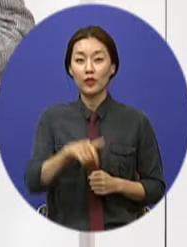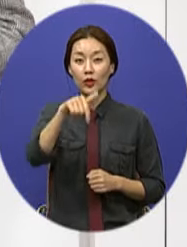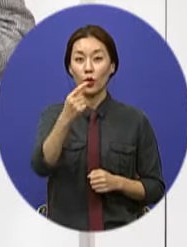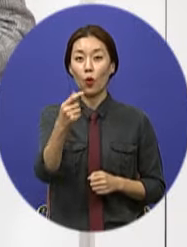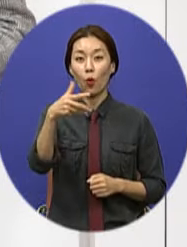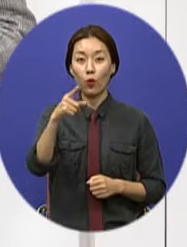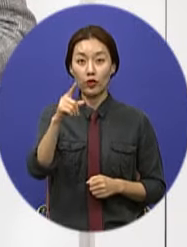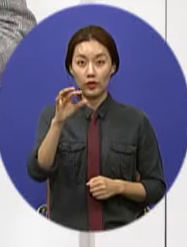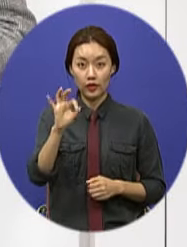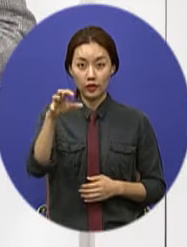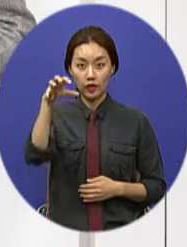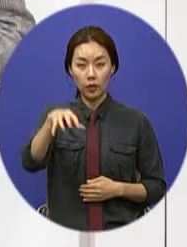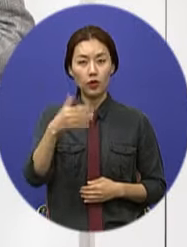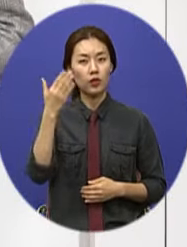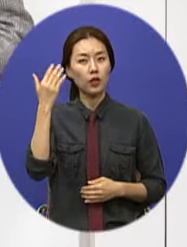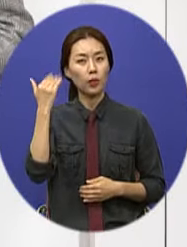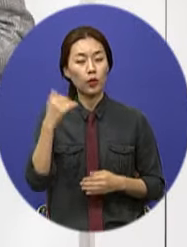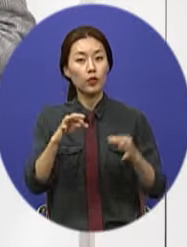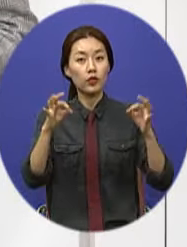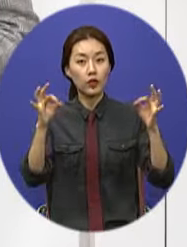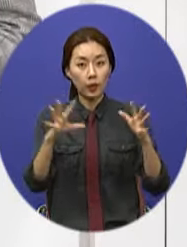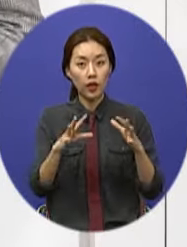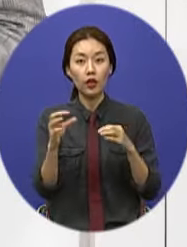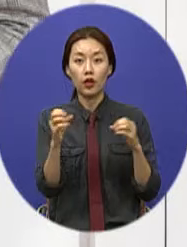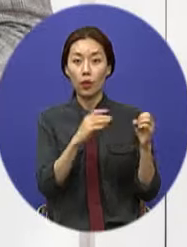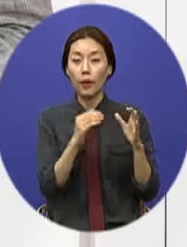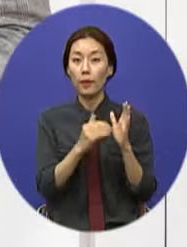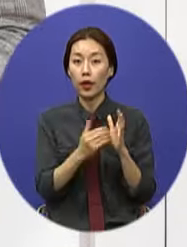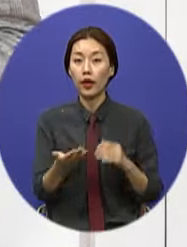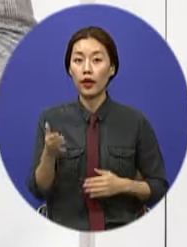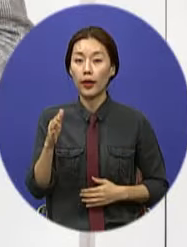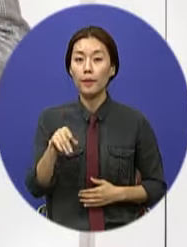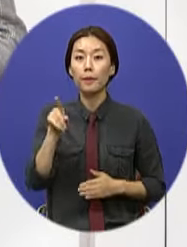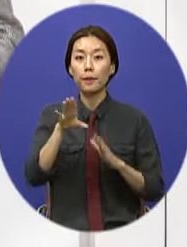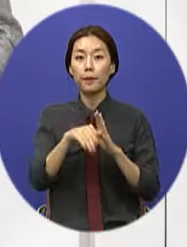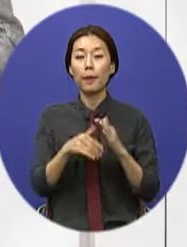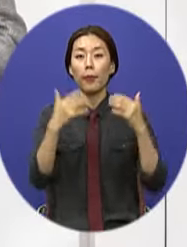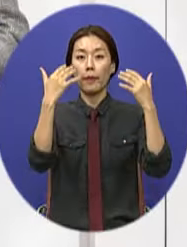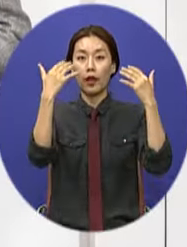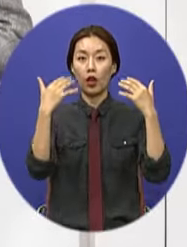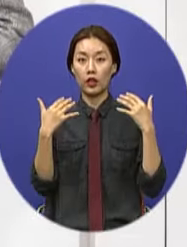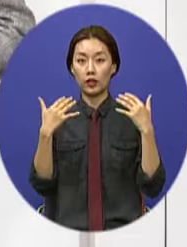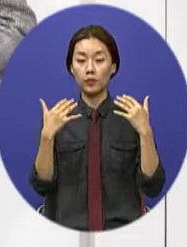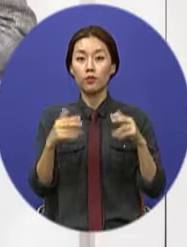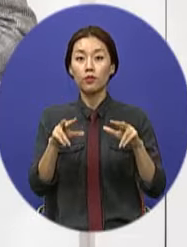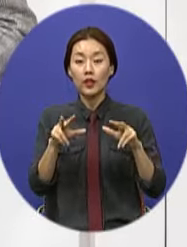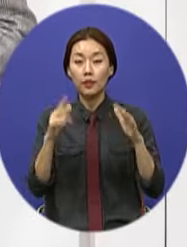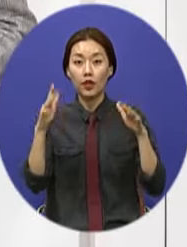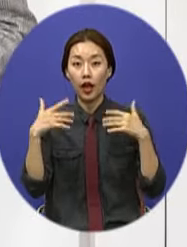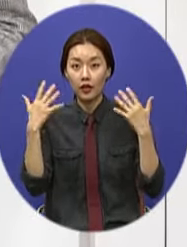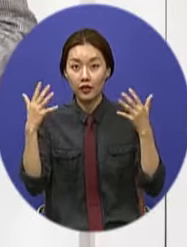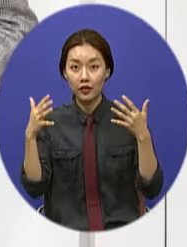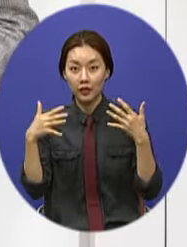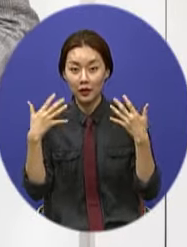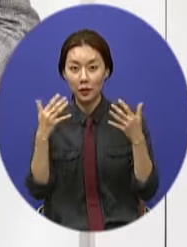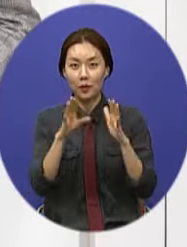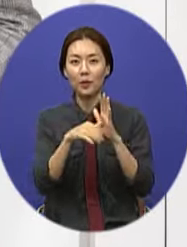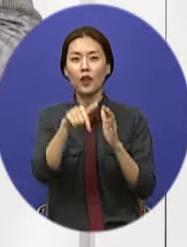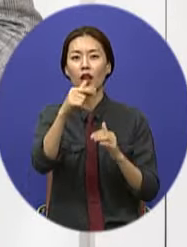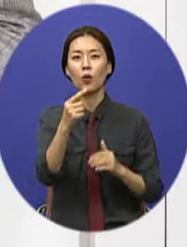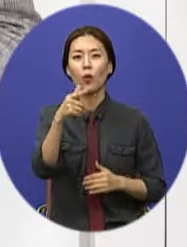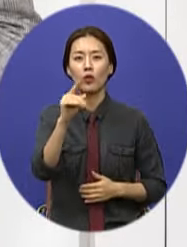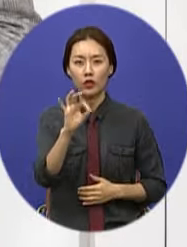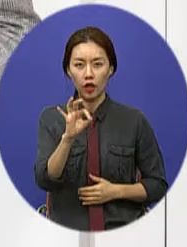고창 하면은 뭐 지난번에도 잠깐 우리가 얘기를 했지만 네. 그때는 여름이었고 네. 가을의 고창 아.